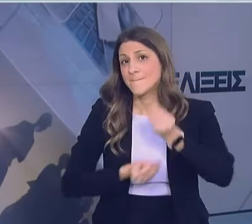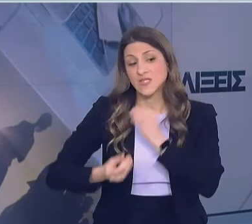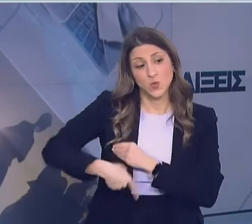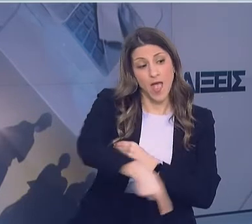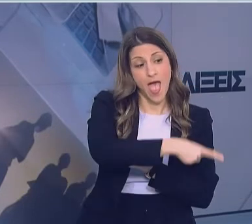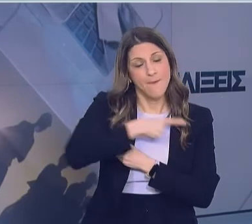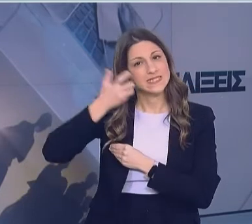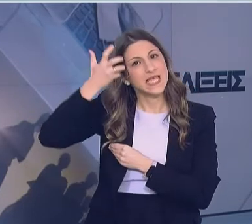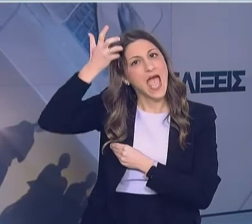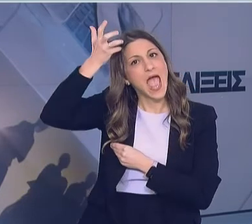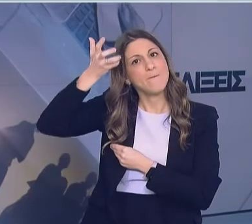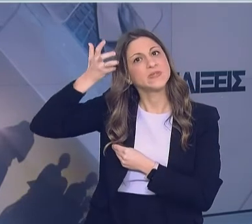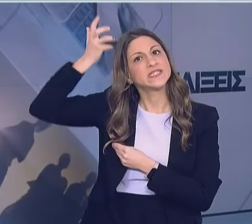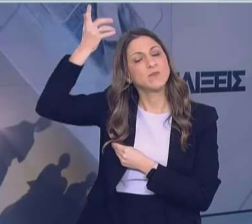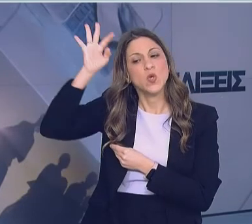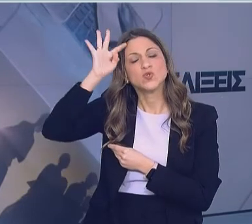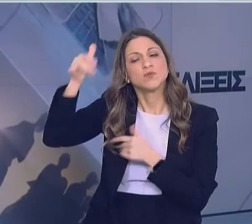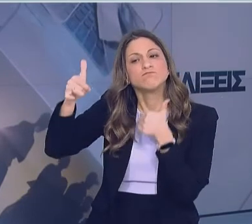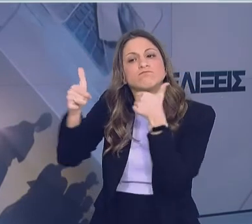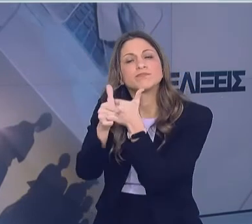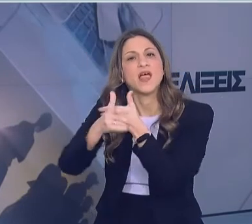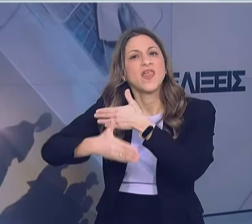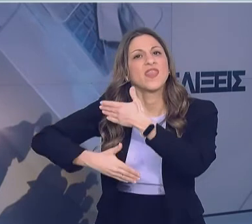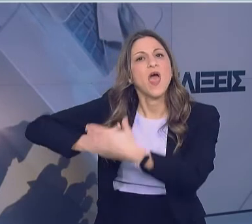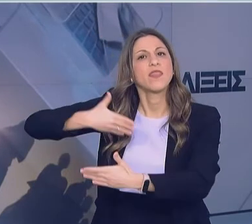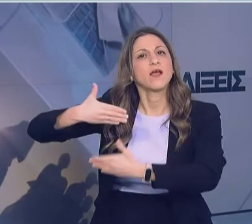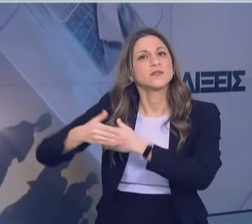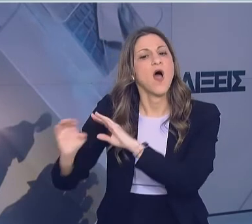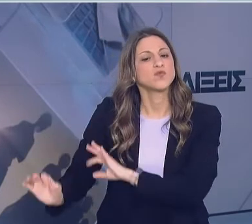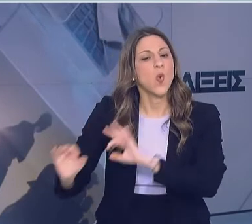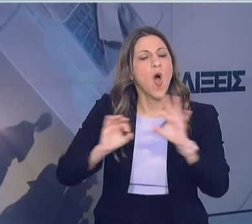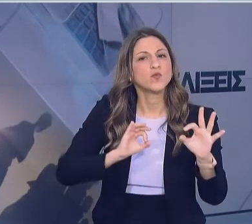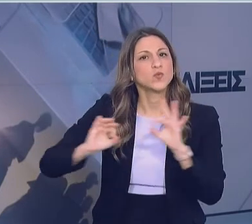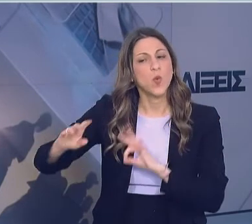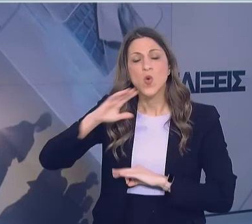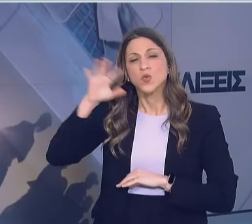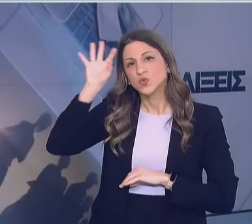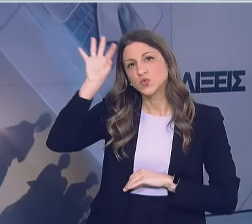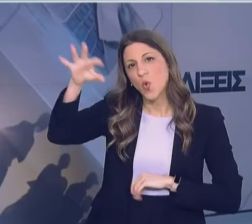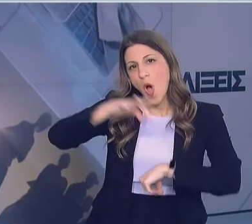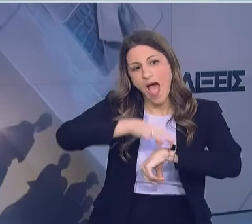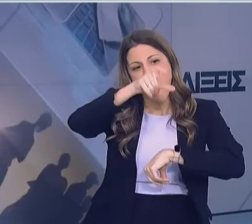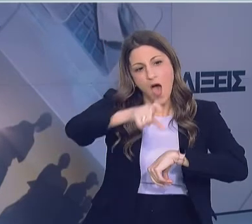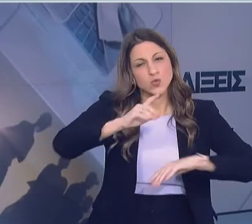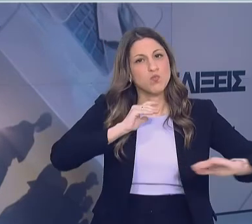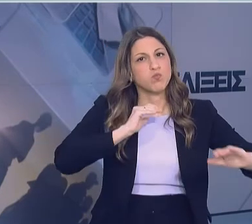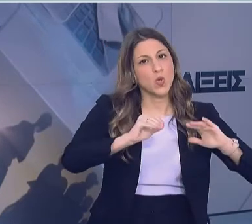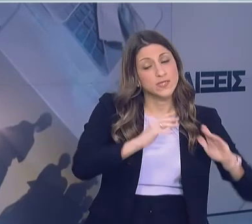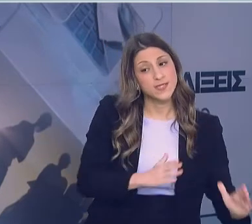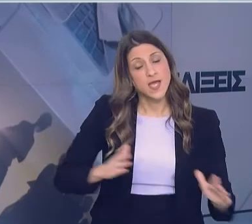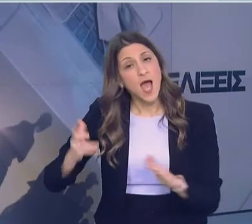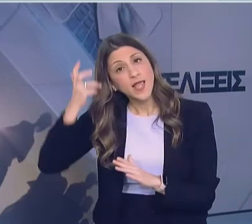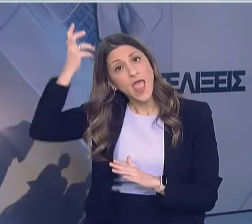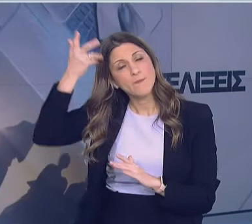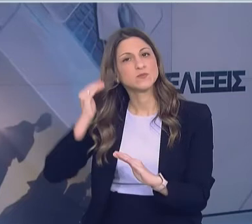τους επιστήμονες για την αυστηρή τήρηση των διαδικασιών μας που προστατεύουν πρώτα τους ασθενείς αλλά και τη βιοιατρική κοινότητα από πιθανά